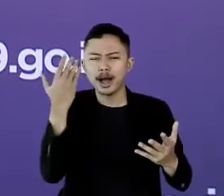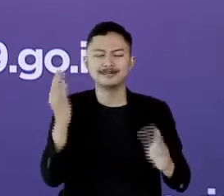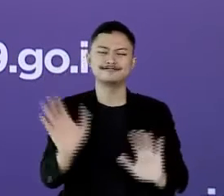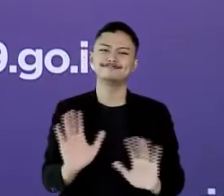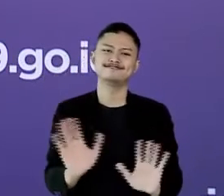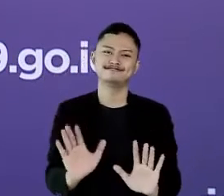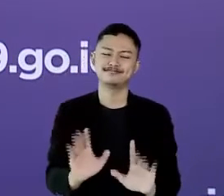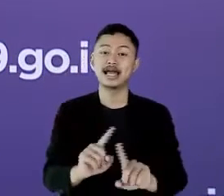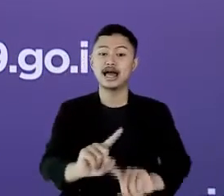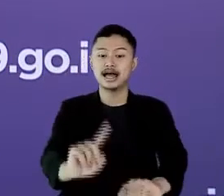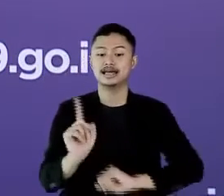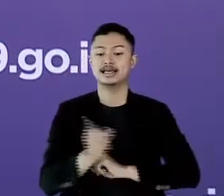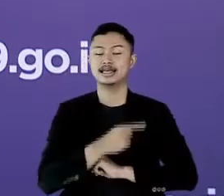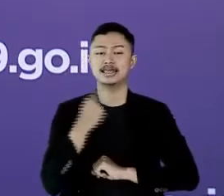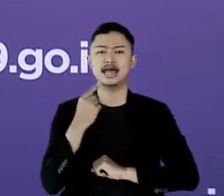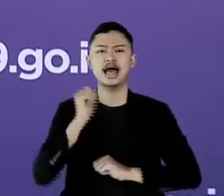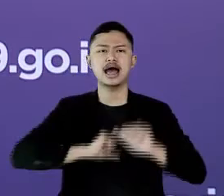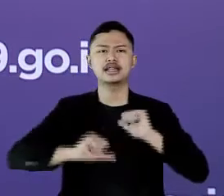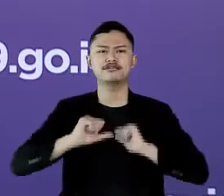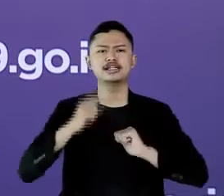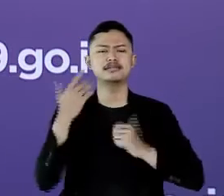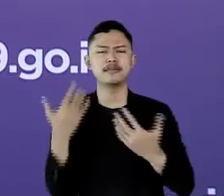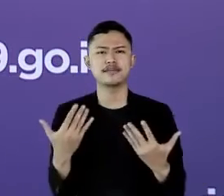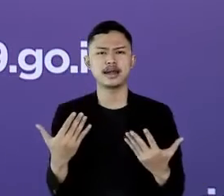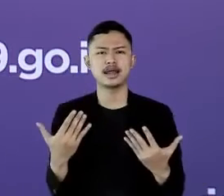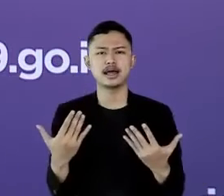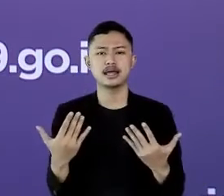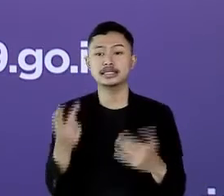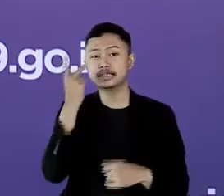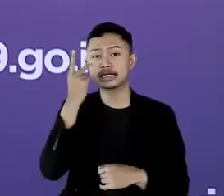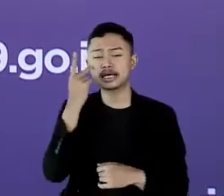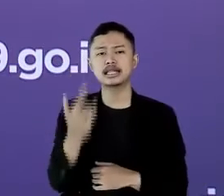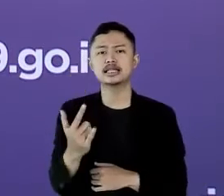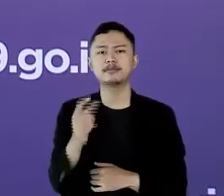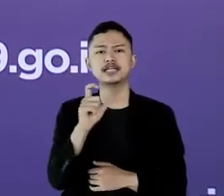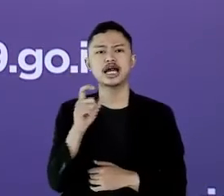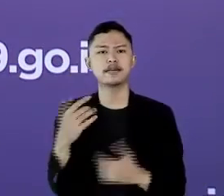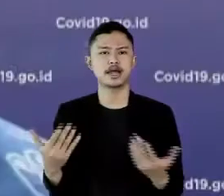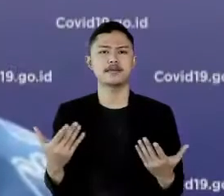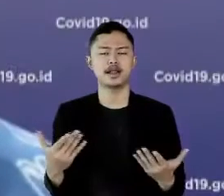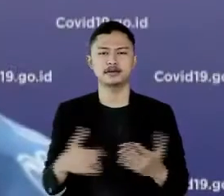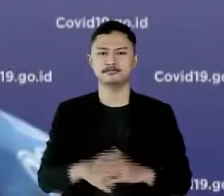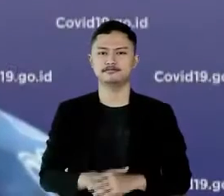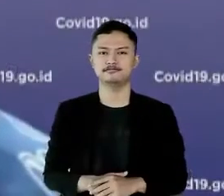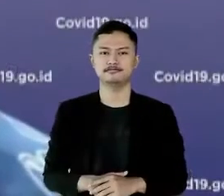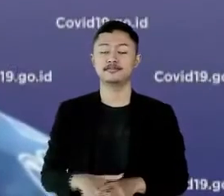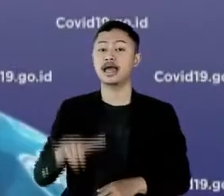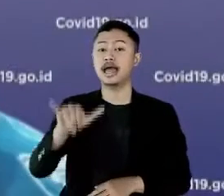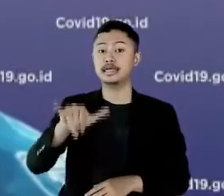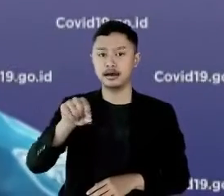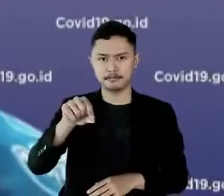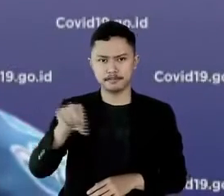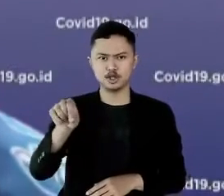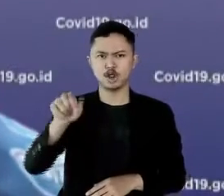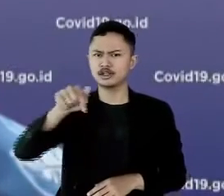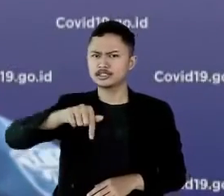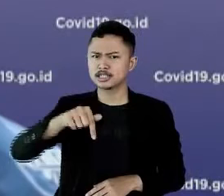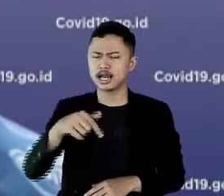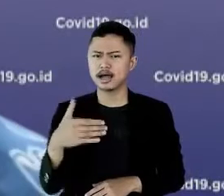masih harus kita lakukan agar kita tetap waspada? Ya, jadi betul. Saat ini kan memang